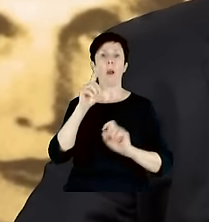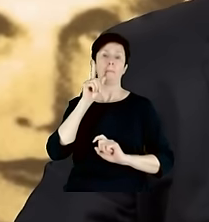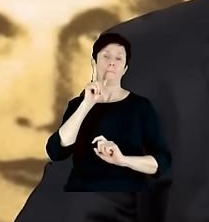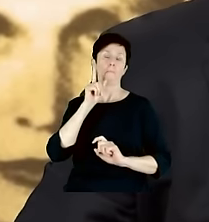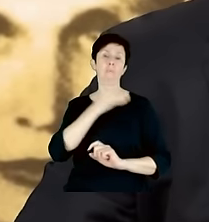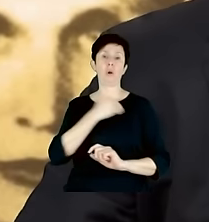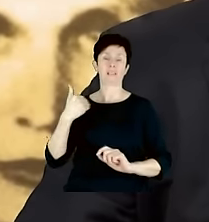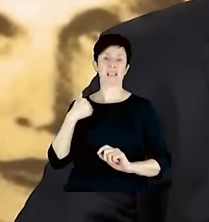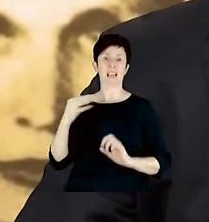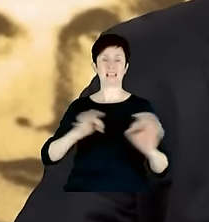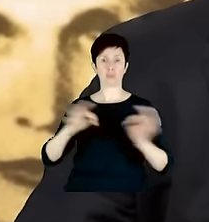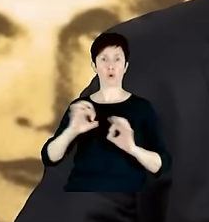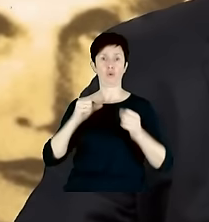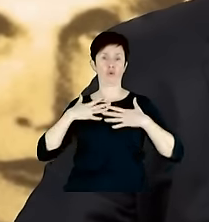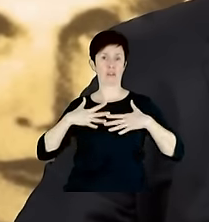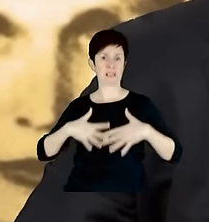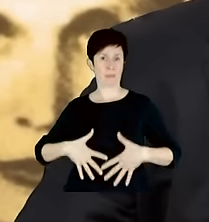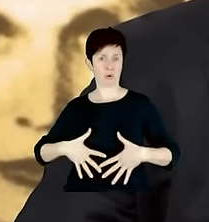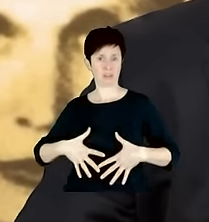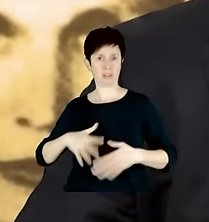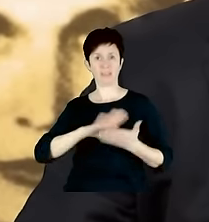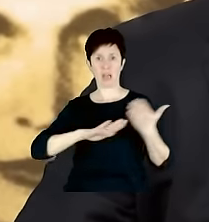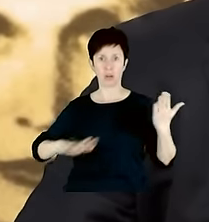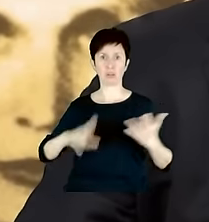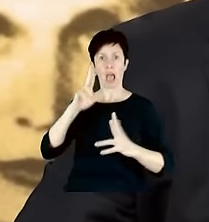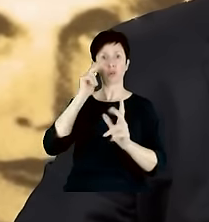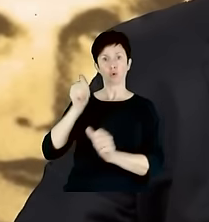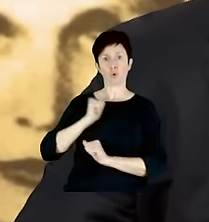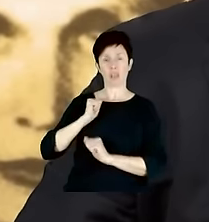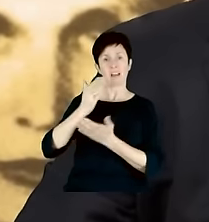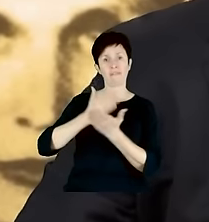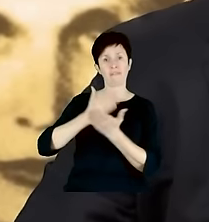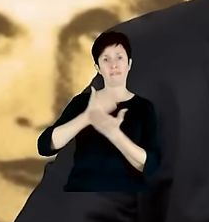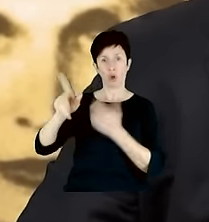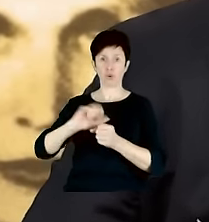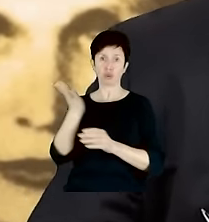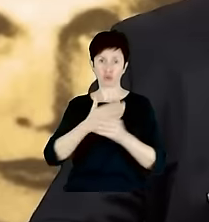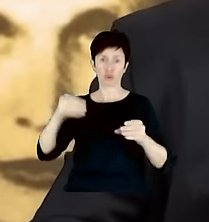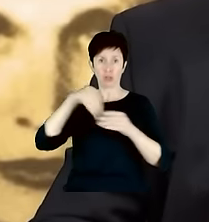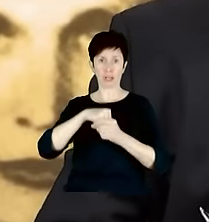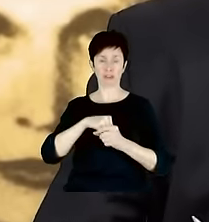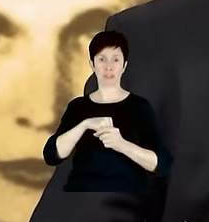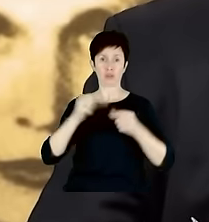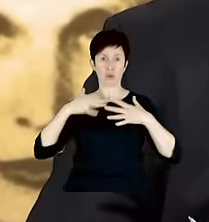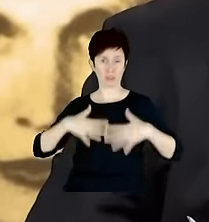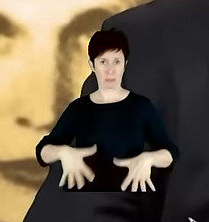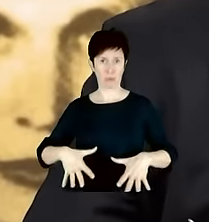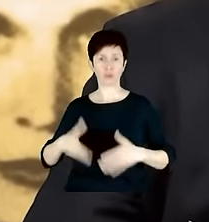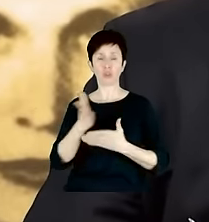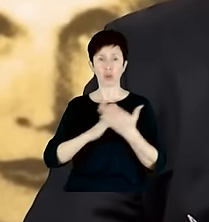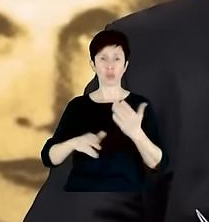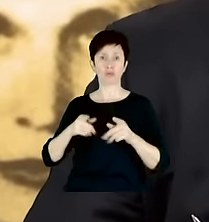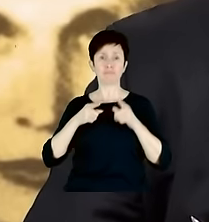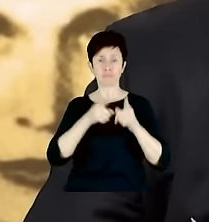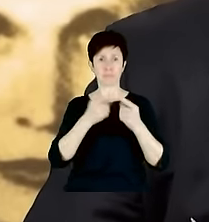tożsamości narodowej, a żołnierze wyklęci są częścią naszej tożsamości narodowej, częścią nurtu niepodległościowego, bez którego nie